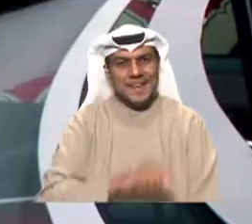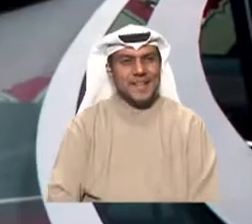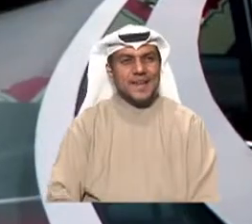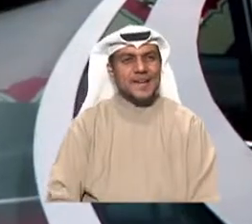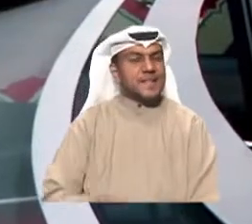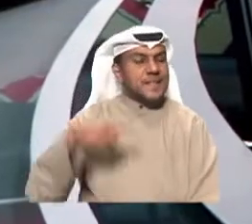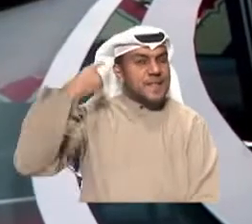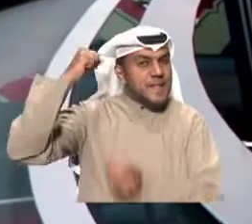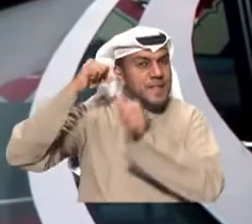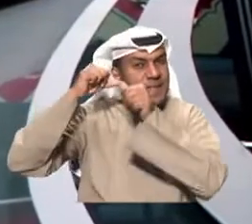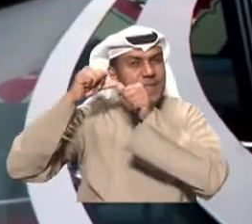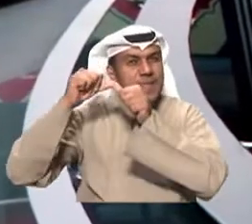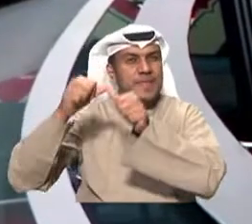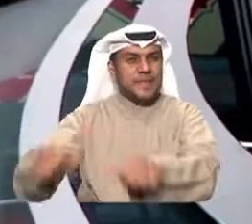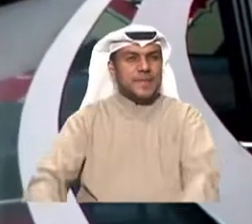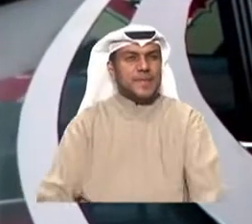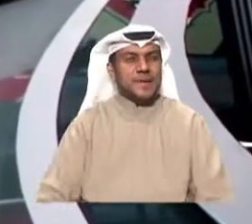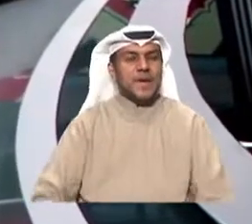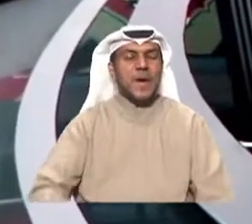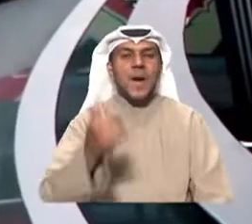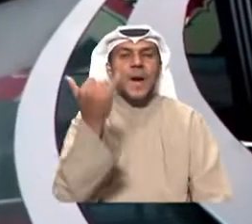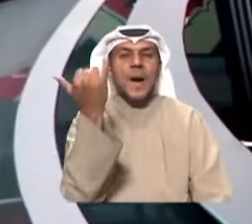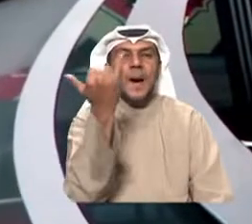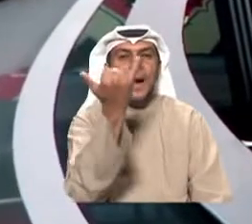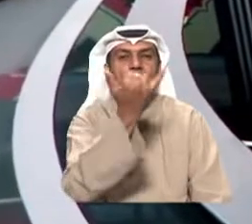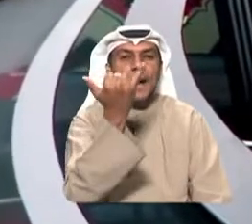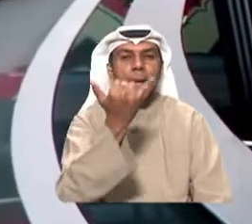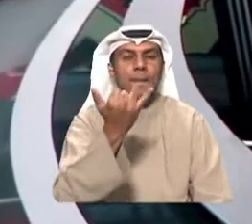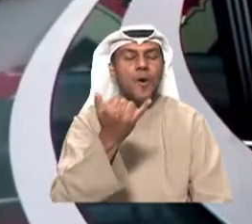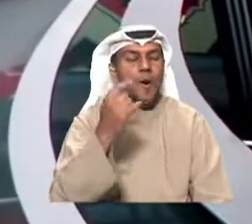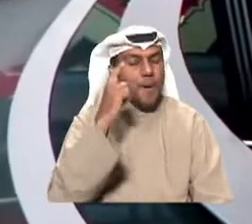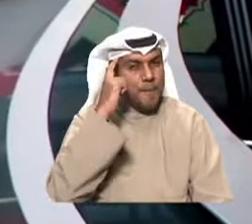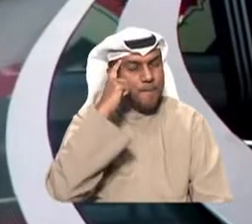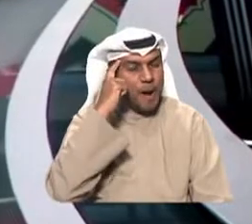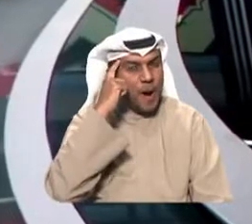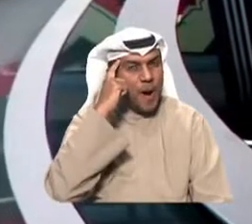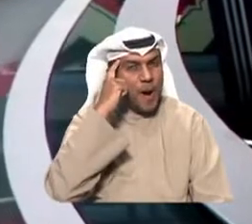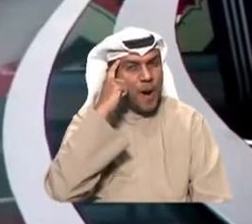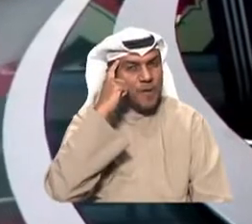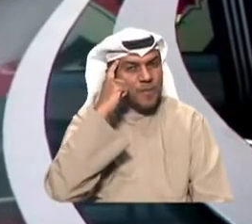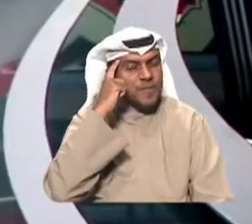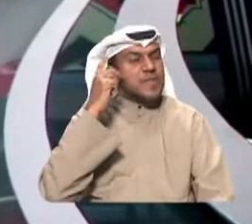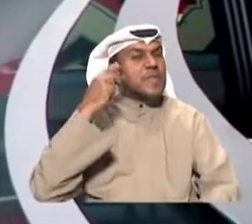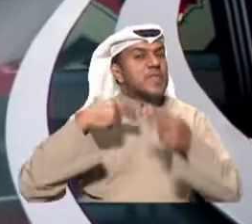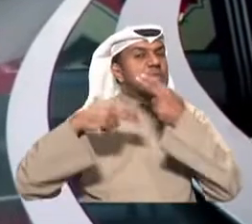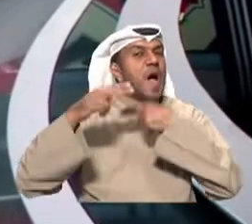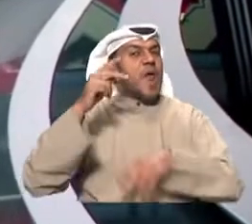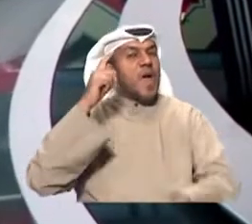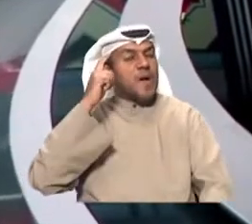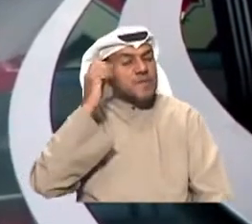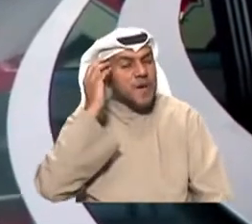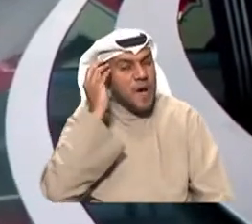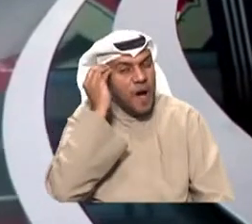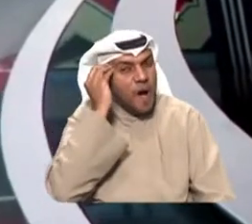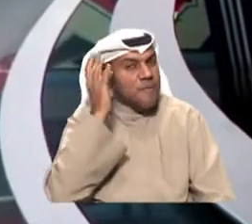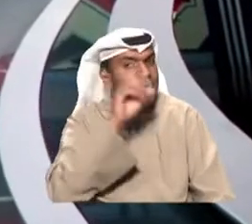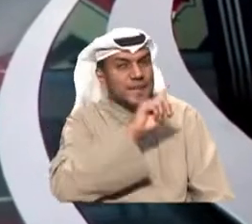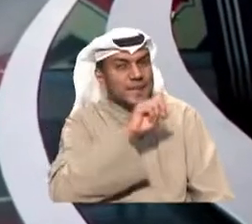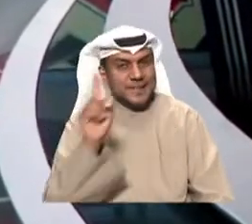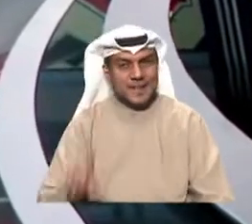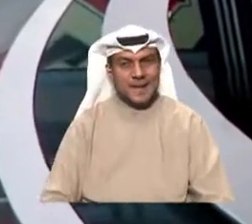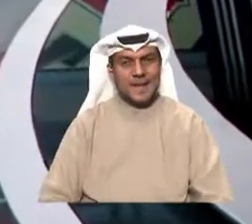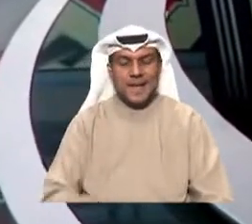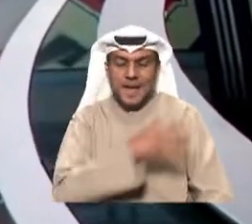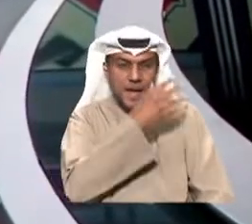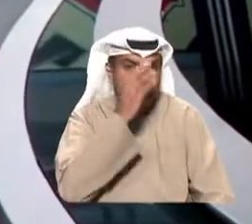فترة قصيرة على مقياس الزمن، طويلة على مقياس التاريخ، كبيرة على مؤشر العطاء،